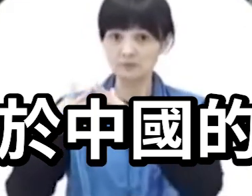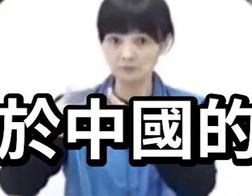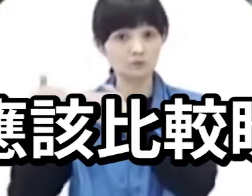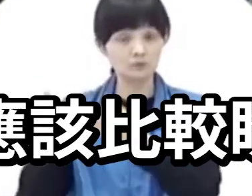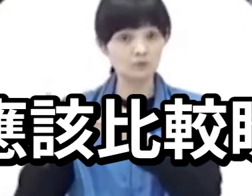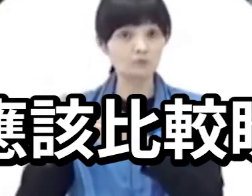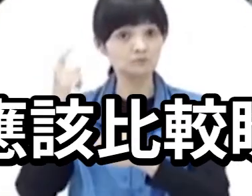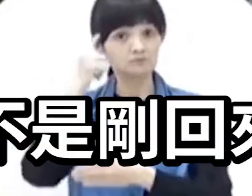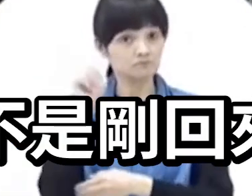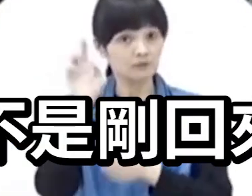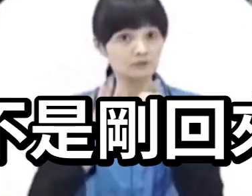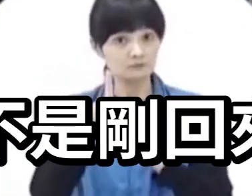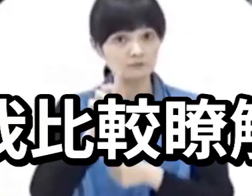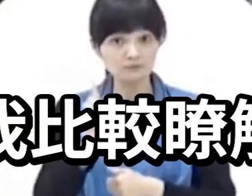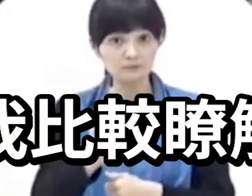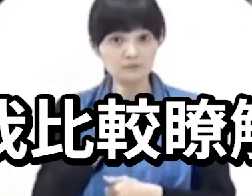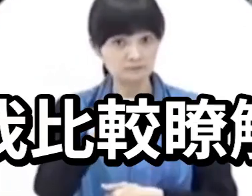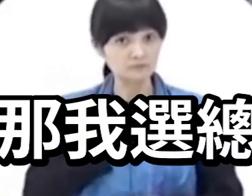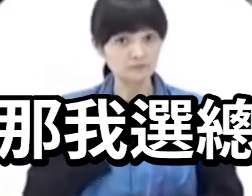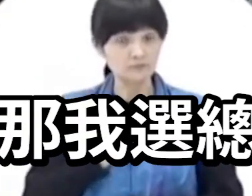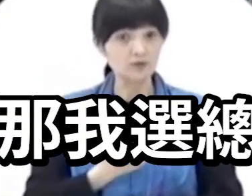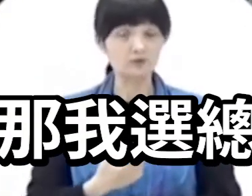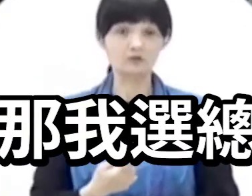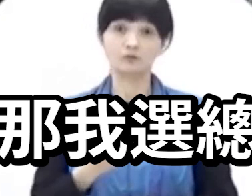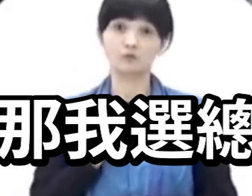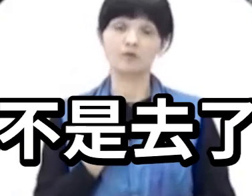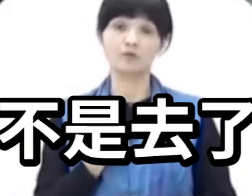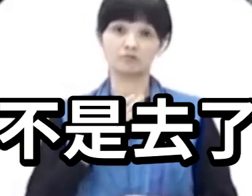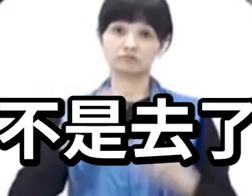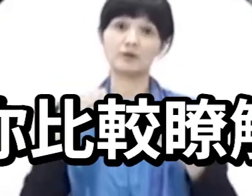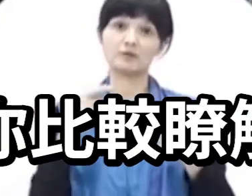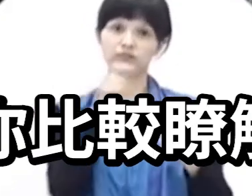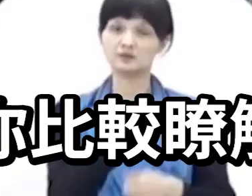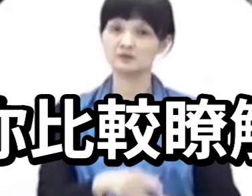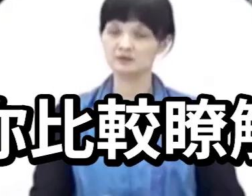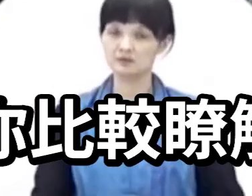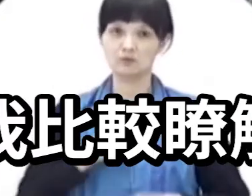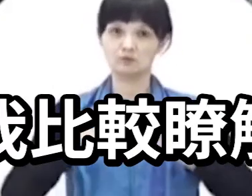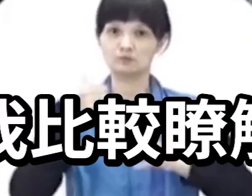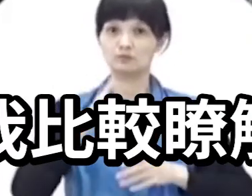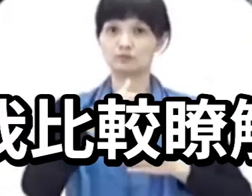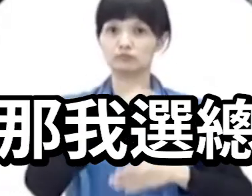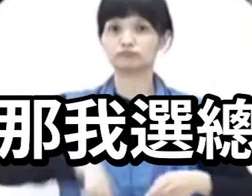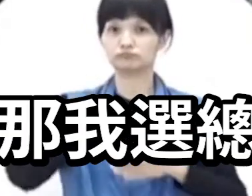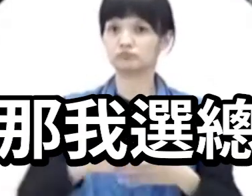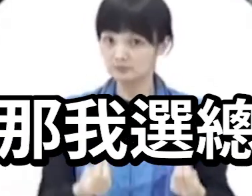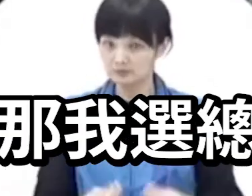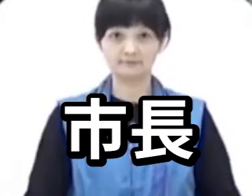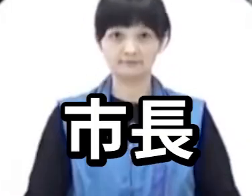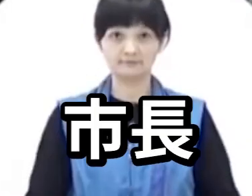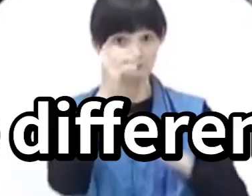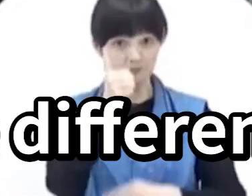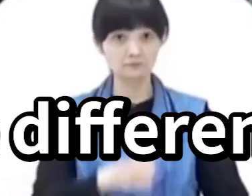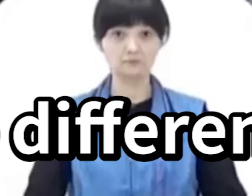态度？ 你应该比较了解，你不是刚回来吗？ 我比较了解，市长，那我选总统了。 你不是去了吗？你比较了解啊。 我比较了解，市长，那我选总统